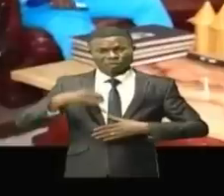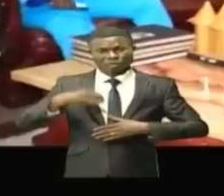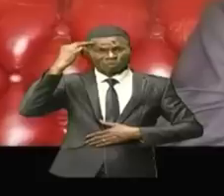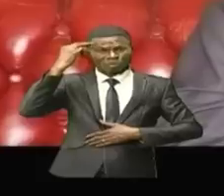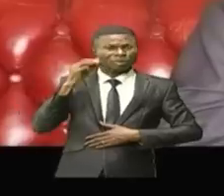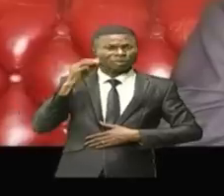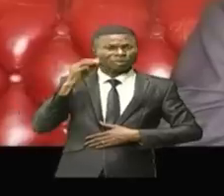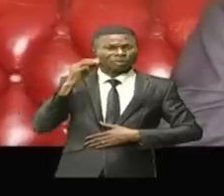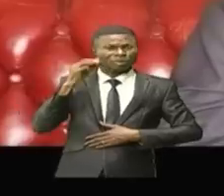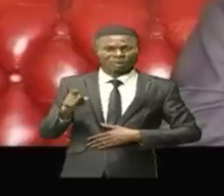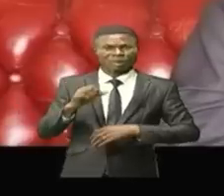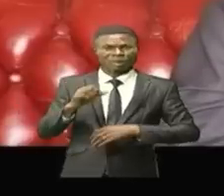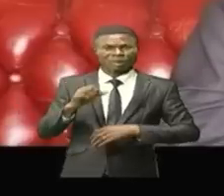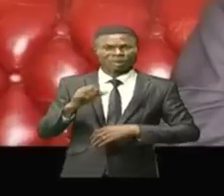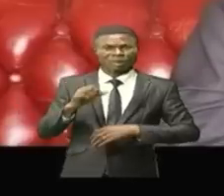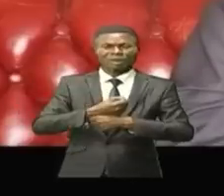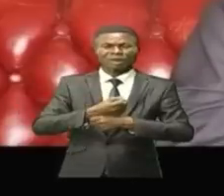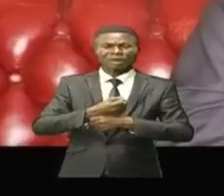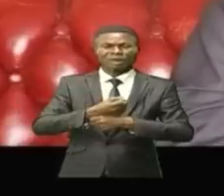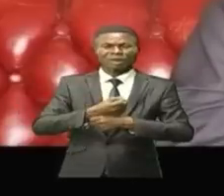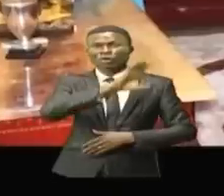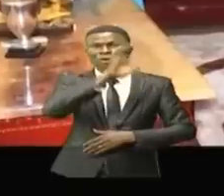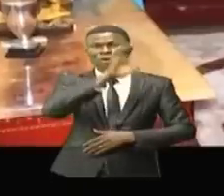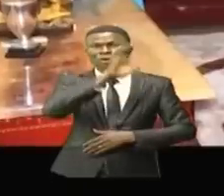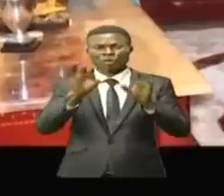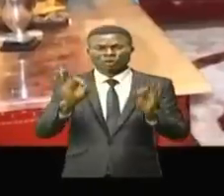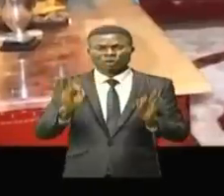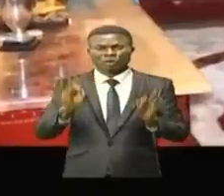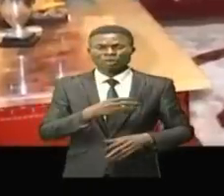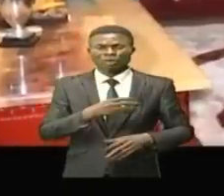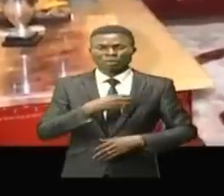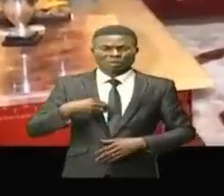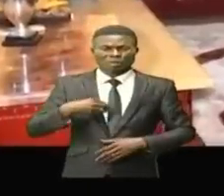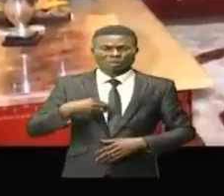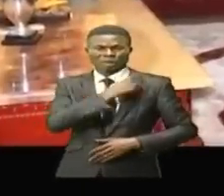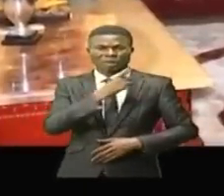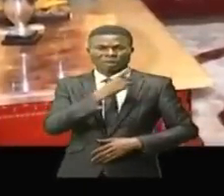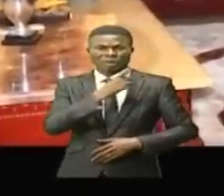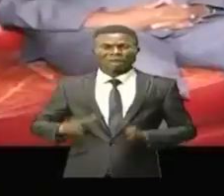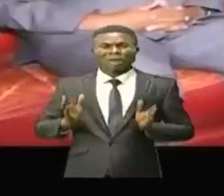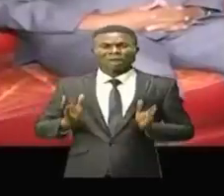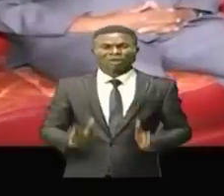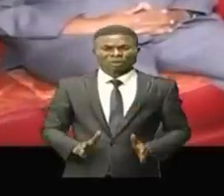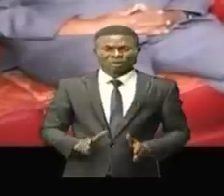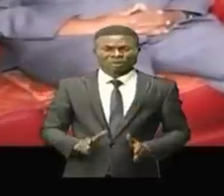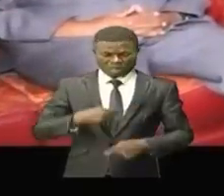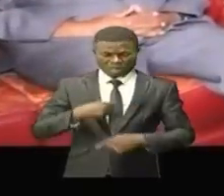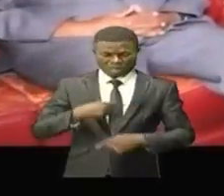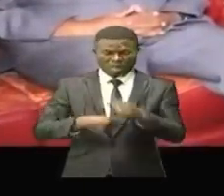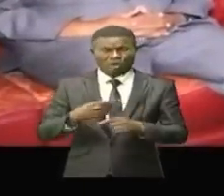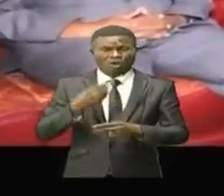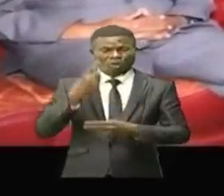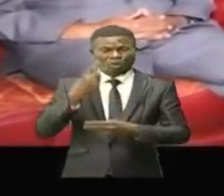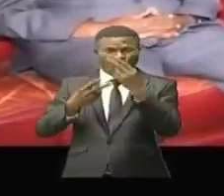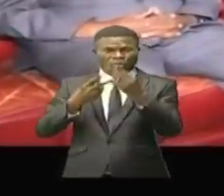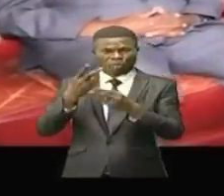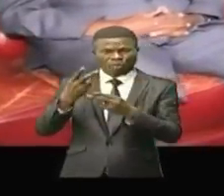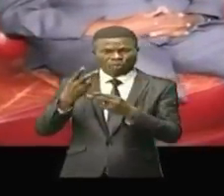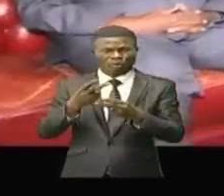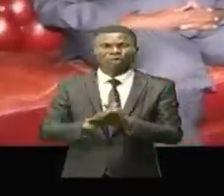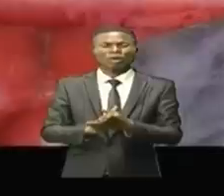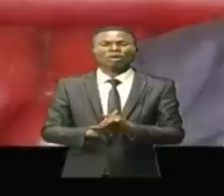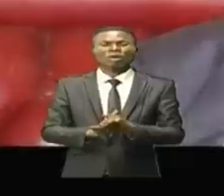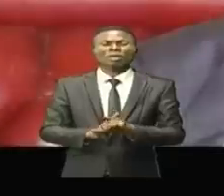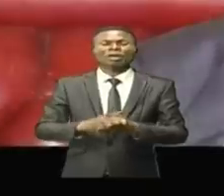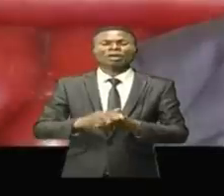du Créateur du ciel et de la terre. L'intercesseuse diaconesse Mamaki Pendano a commencé sa tournée auprès du patriarche